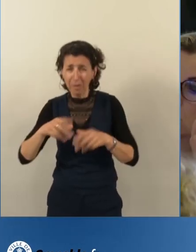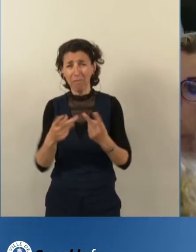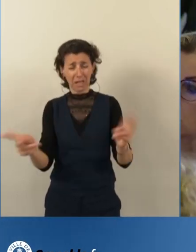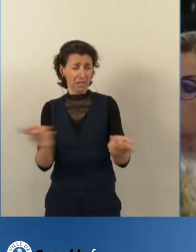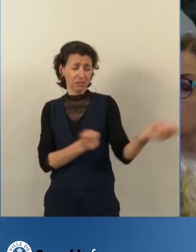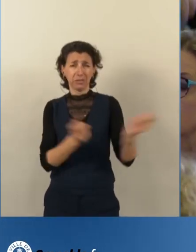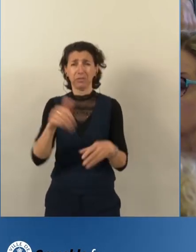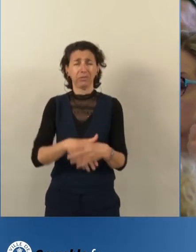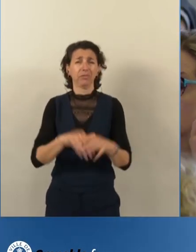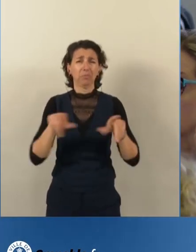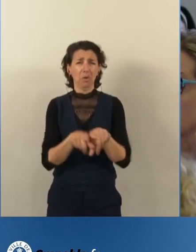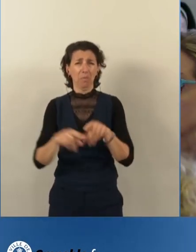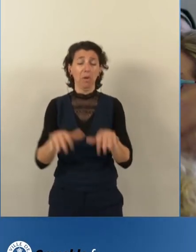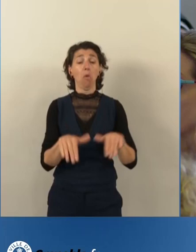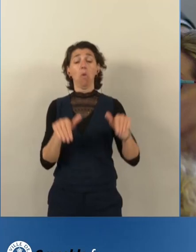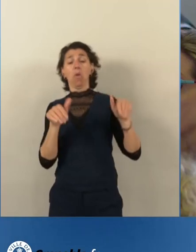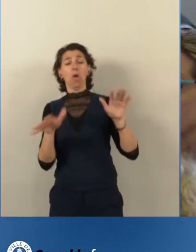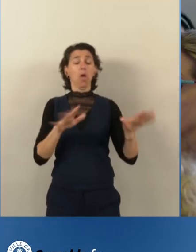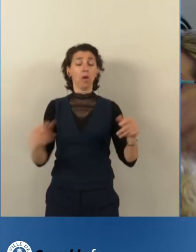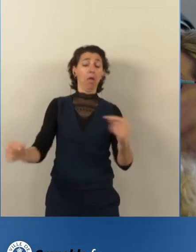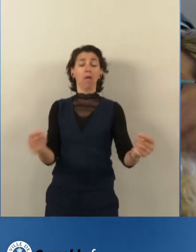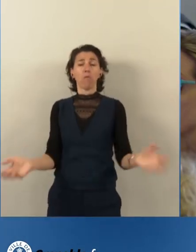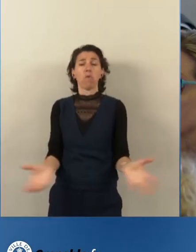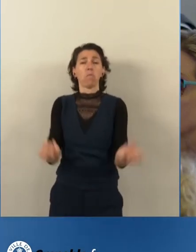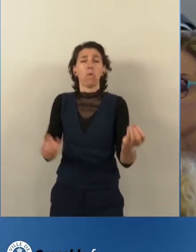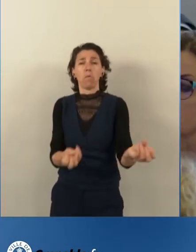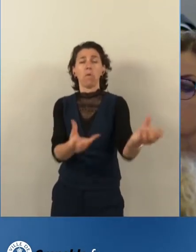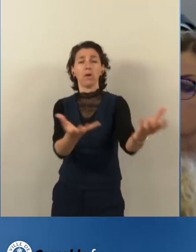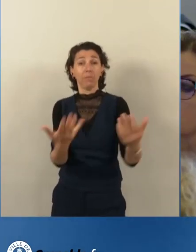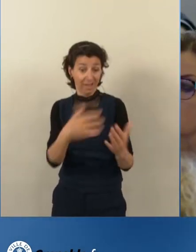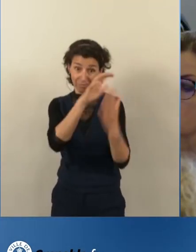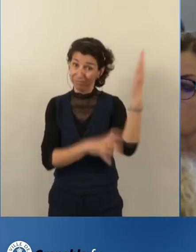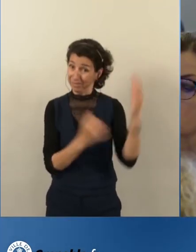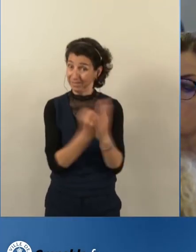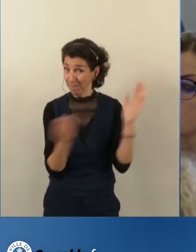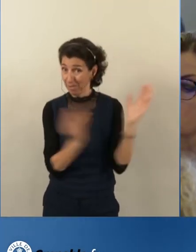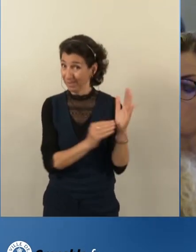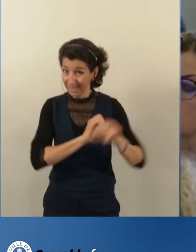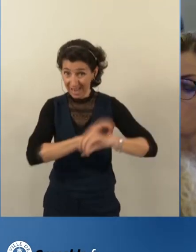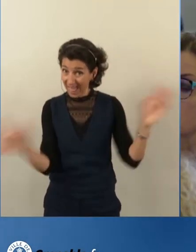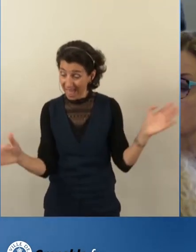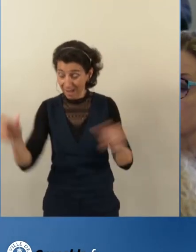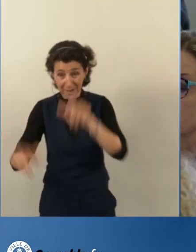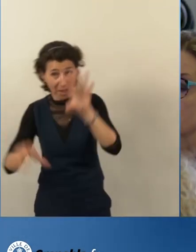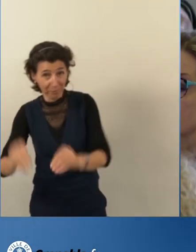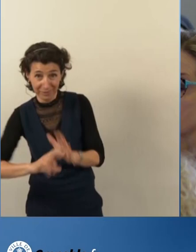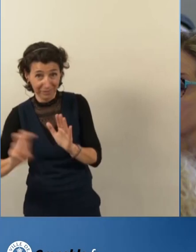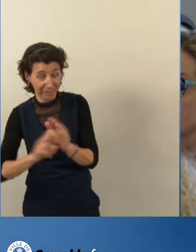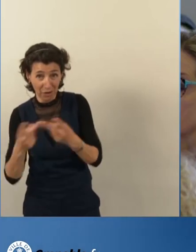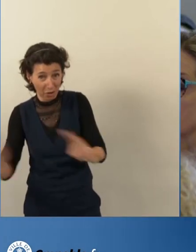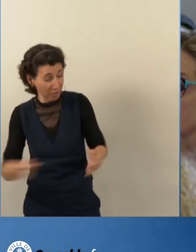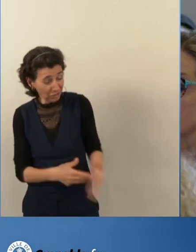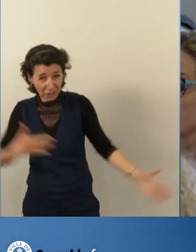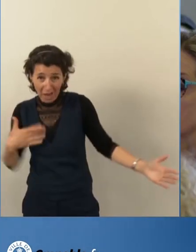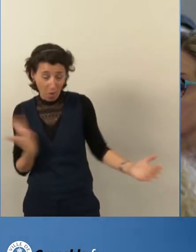distante conflictuelle que vous conduisez et dans et votre rendu hack est bien un élément qui coûte cher au grenoblois alors aujourd'hui vous